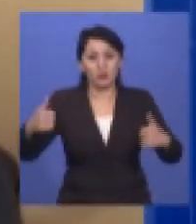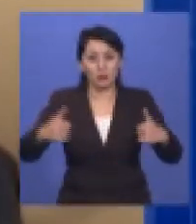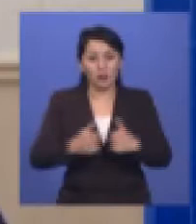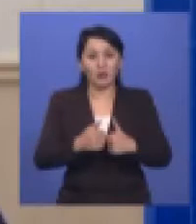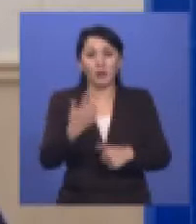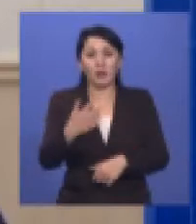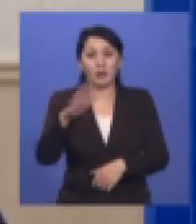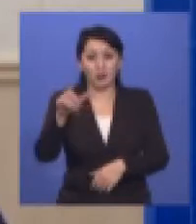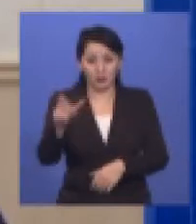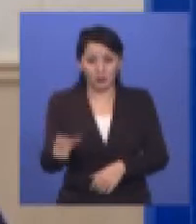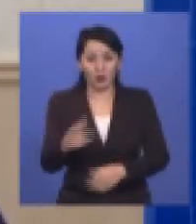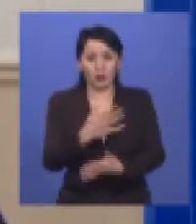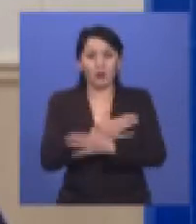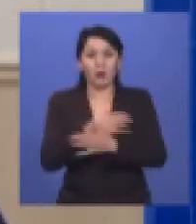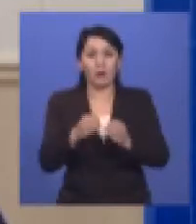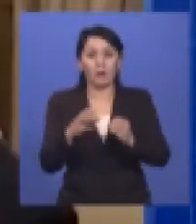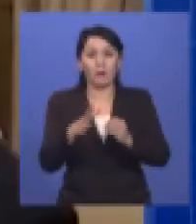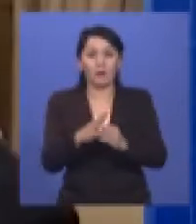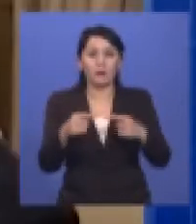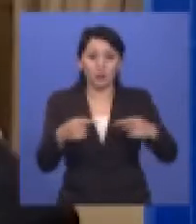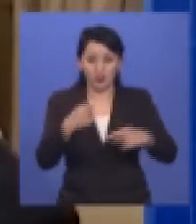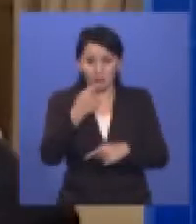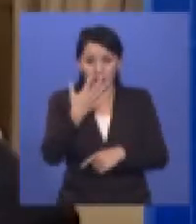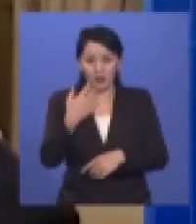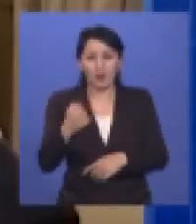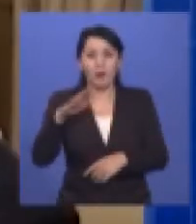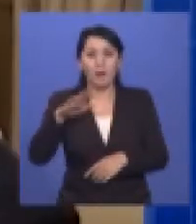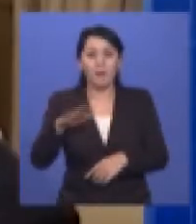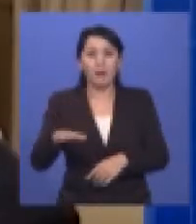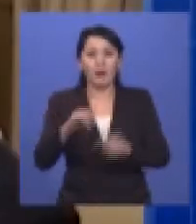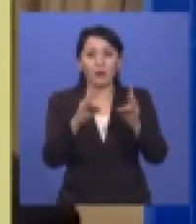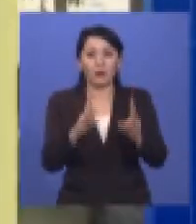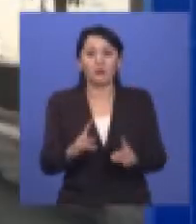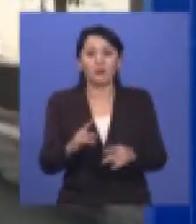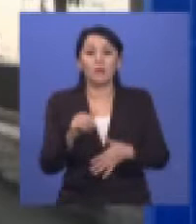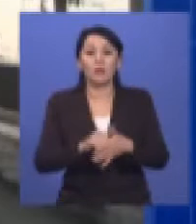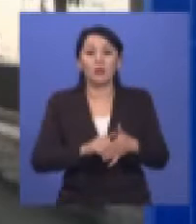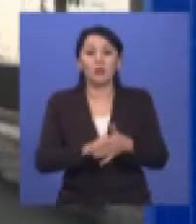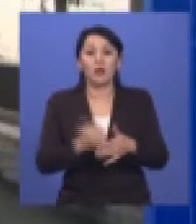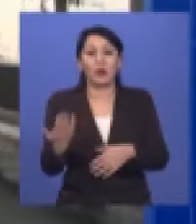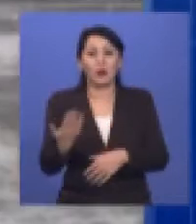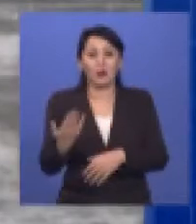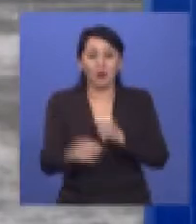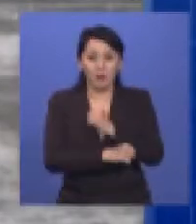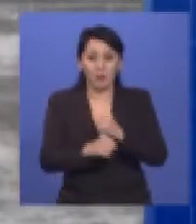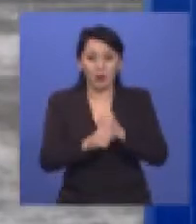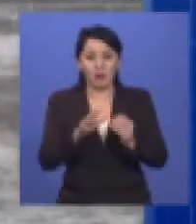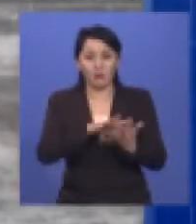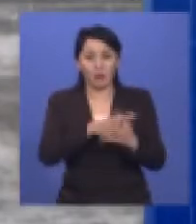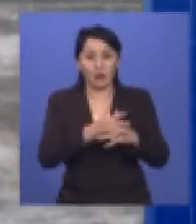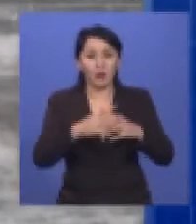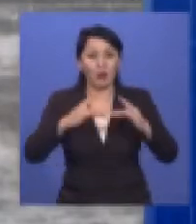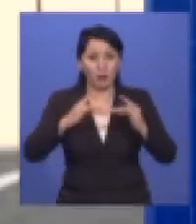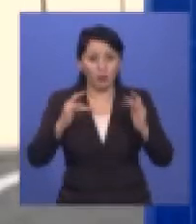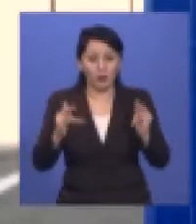3 бала қаза тауып 15 жеткіншек түрлі жарақат алды. Бала ажалынан не себеп? Жұмысшы кентіне апаратын